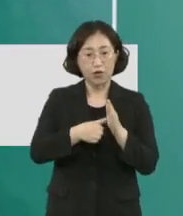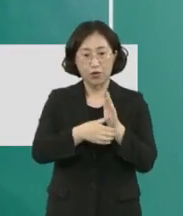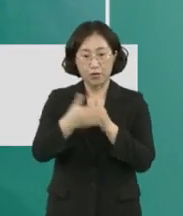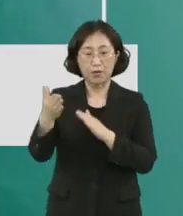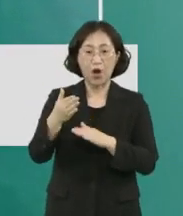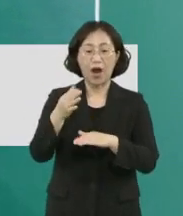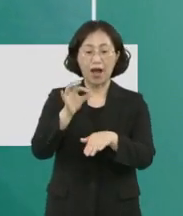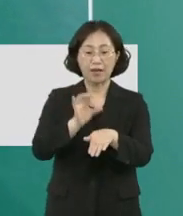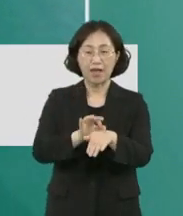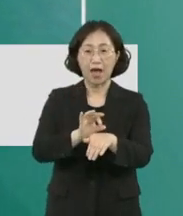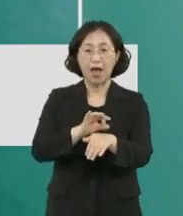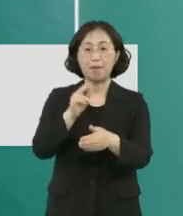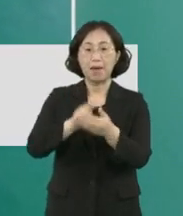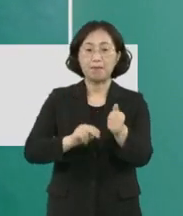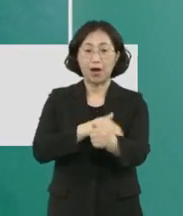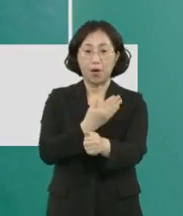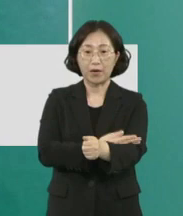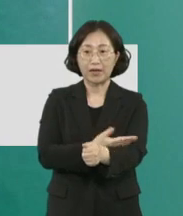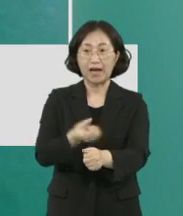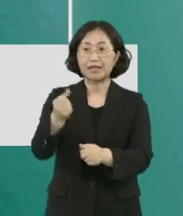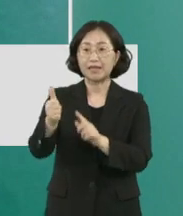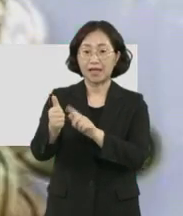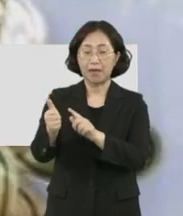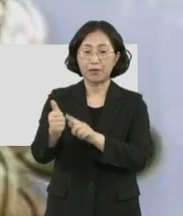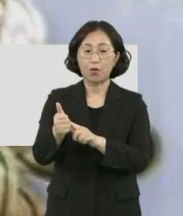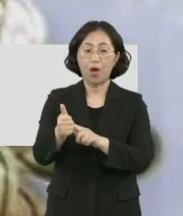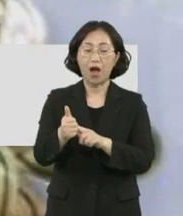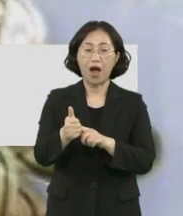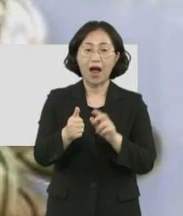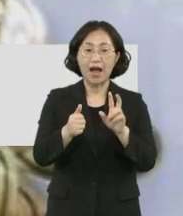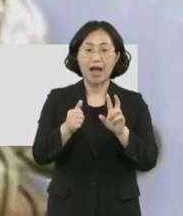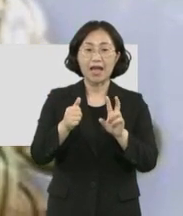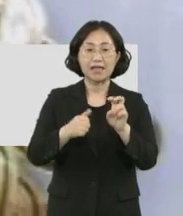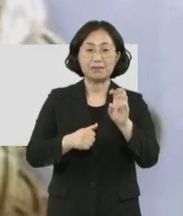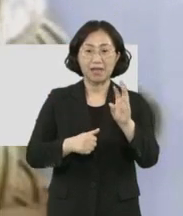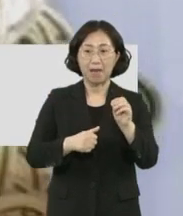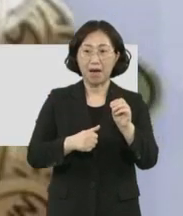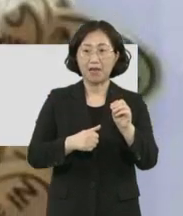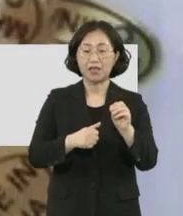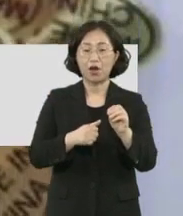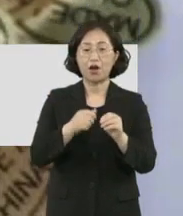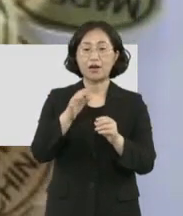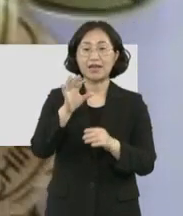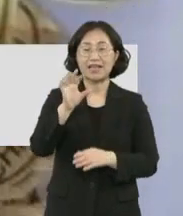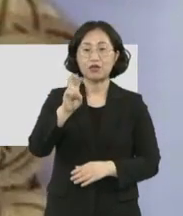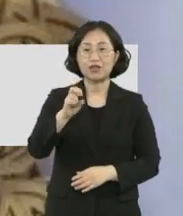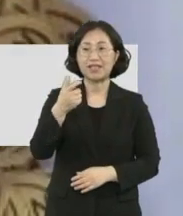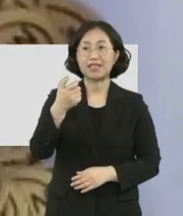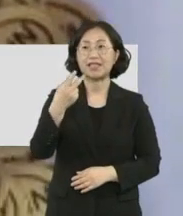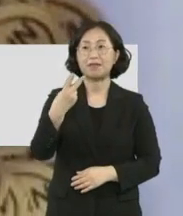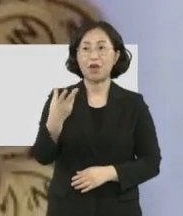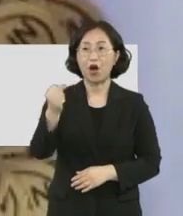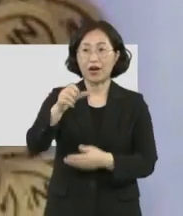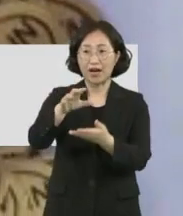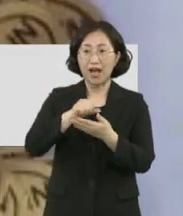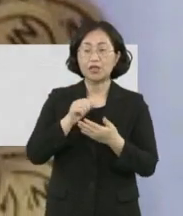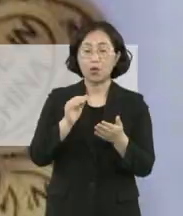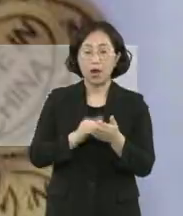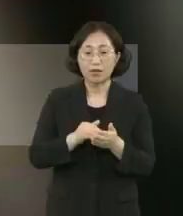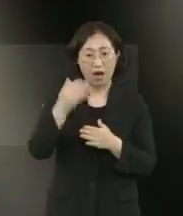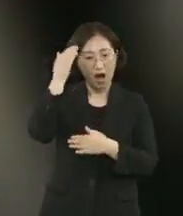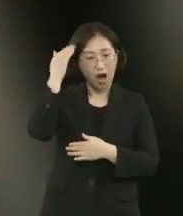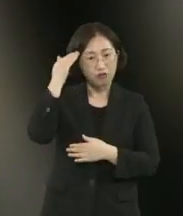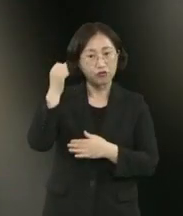시계 판매권을 가진 B씨와 중국산 손목시계 24만 점, 시가 60억 원어치를 들여와